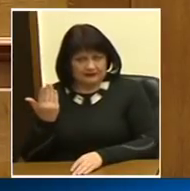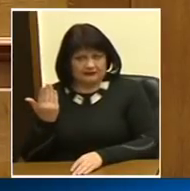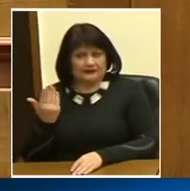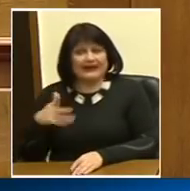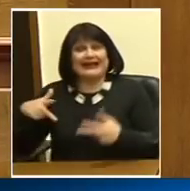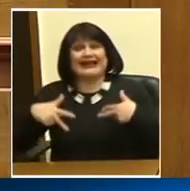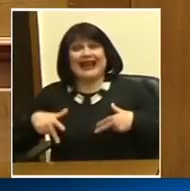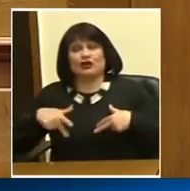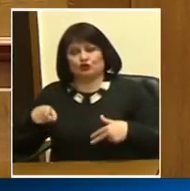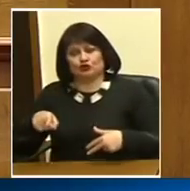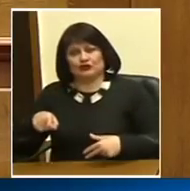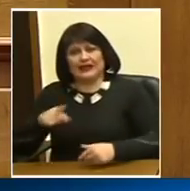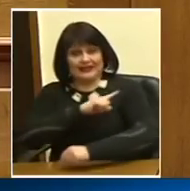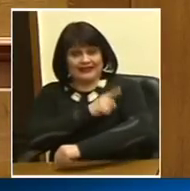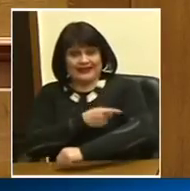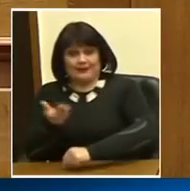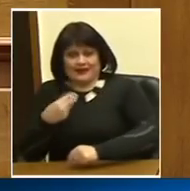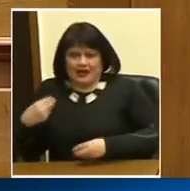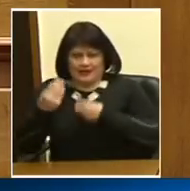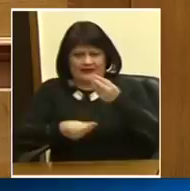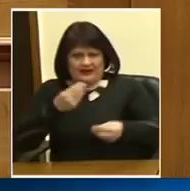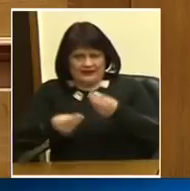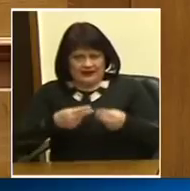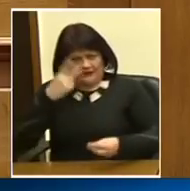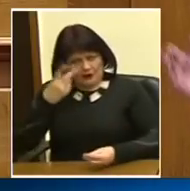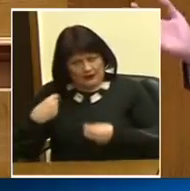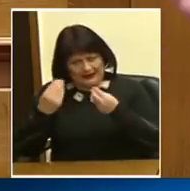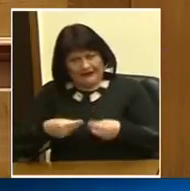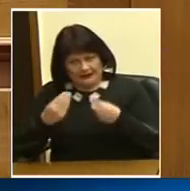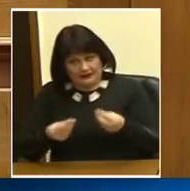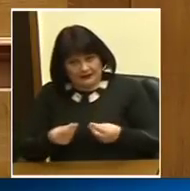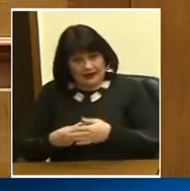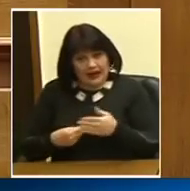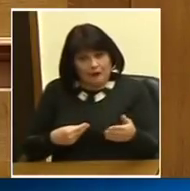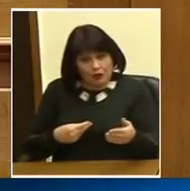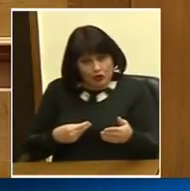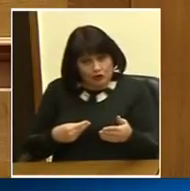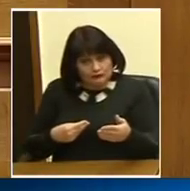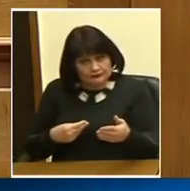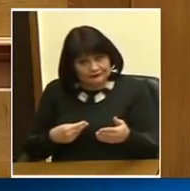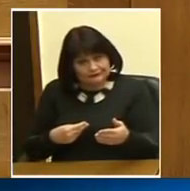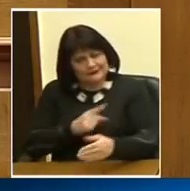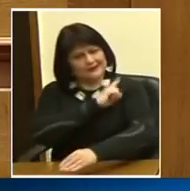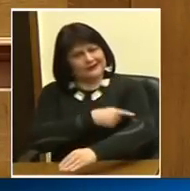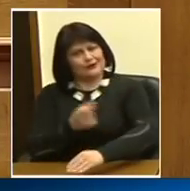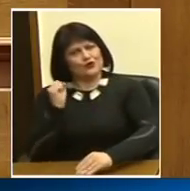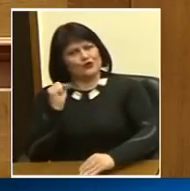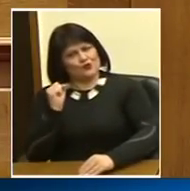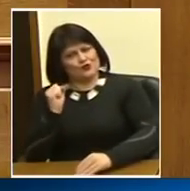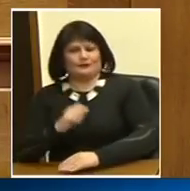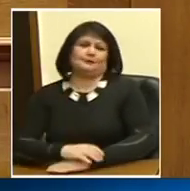κράτους, αυτό που δίνει τις παροχές και τα δικαιώματα, ενισχύεται το δεξί, το χέρι του